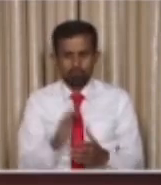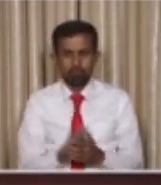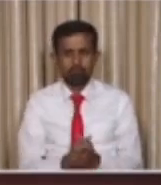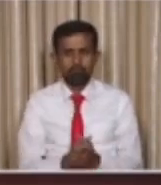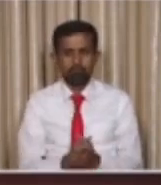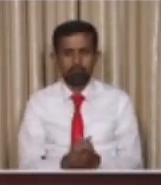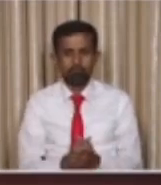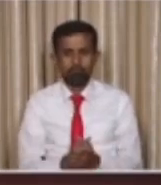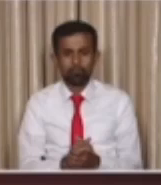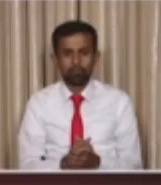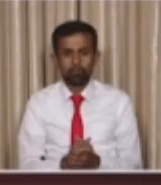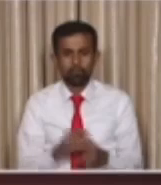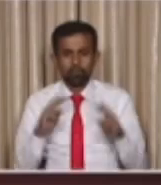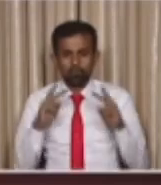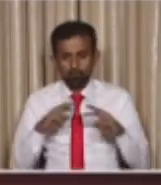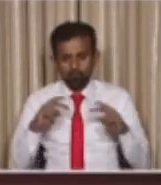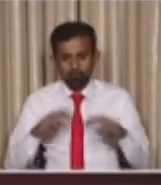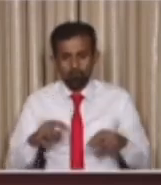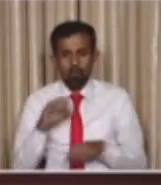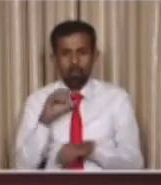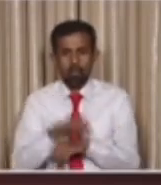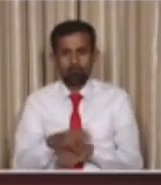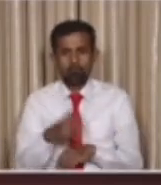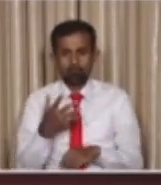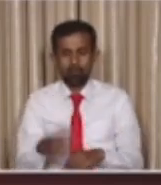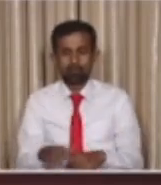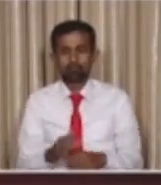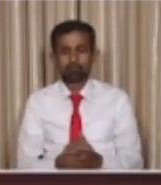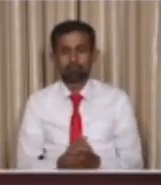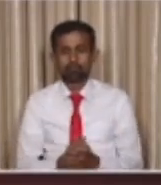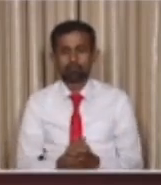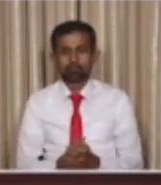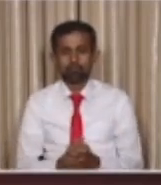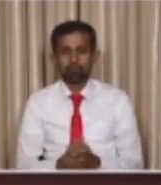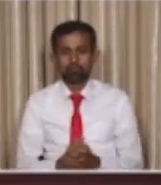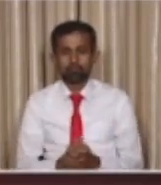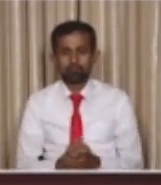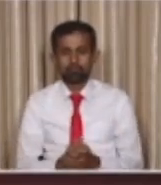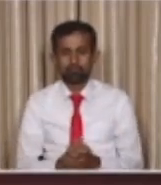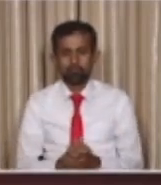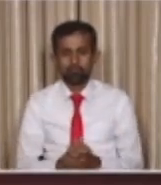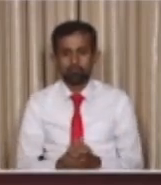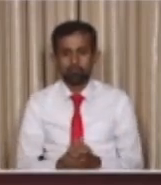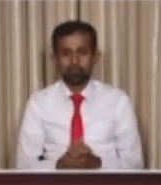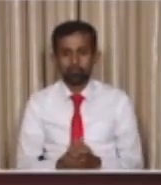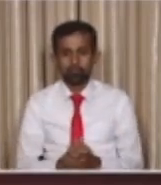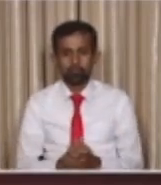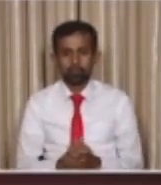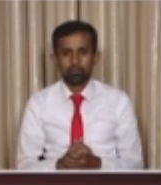මේ වගේම විමර්ශනය කරනකොට දැක්ක ගරු මුලසනාර උඩ මන්ත්‍රීතුමනි, එකක්